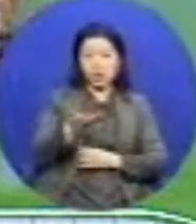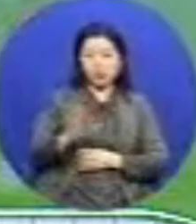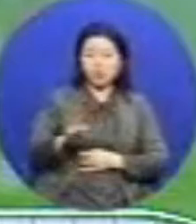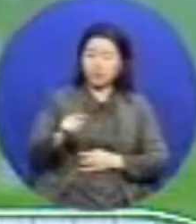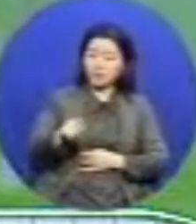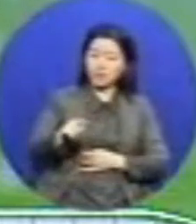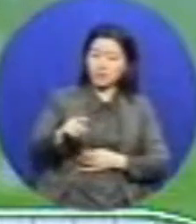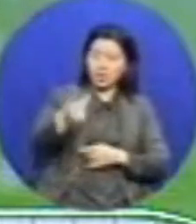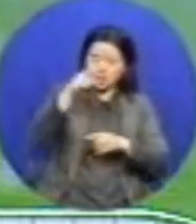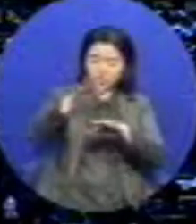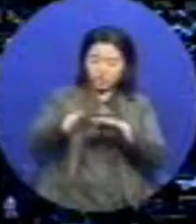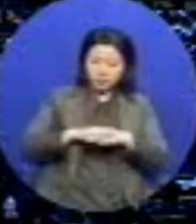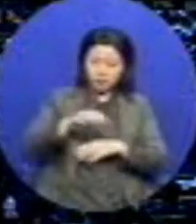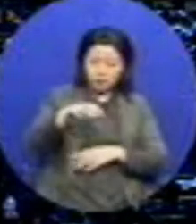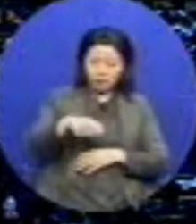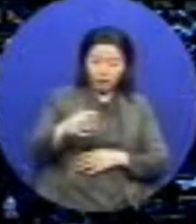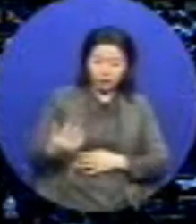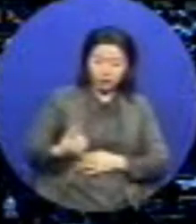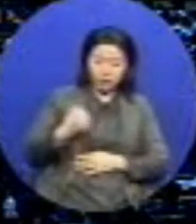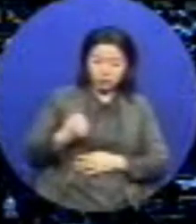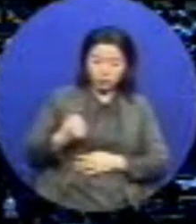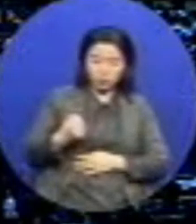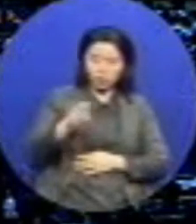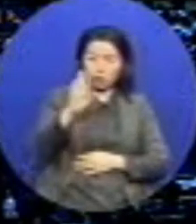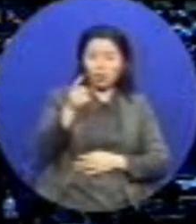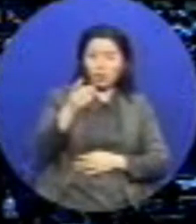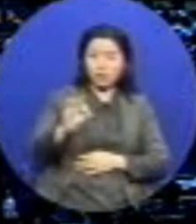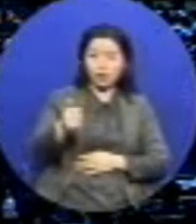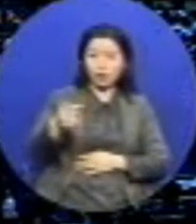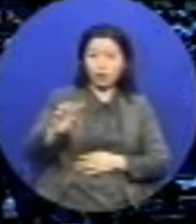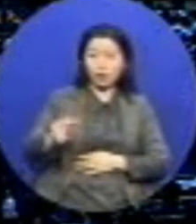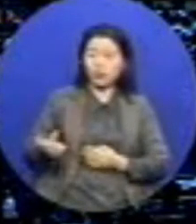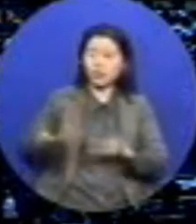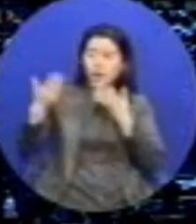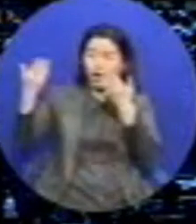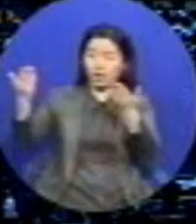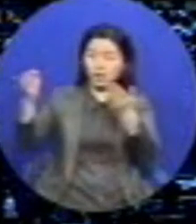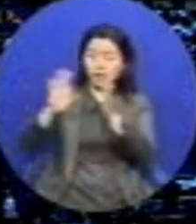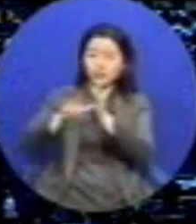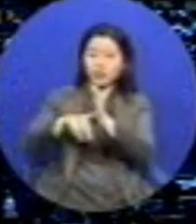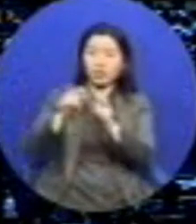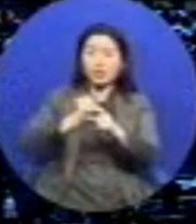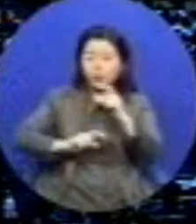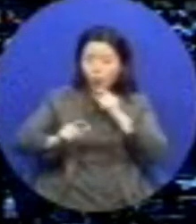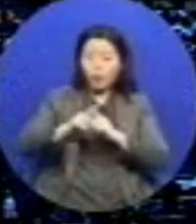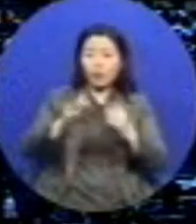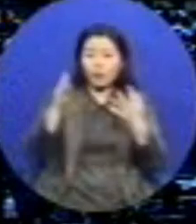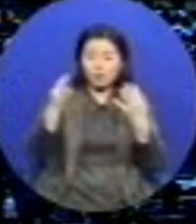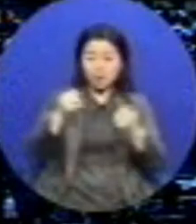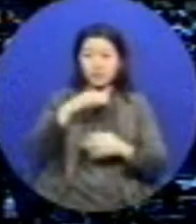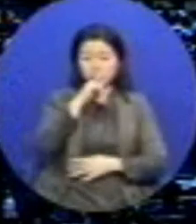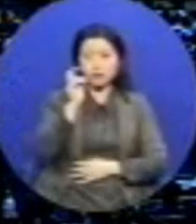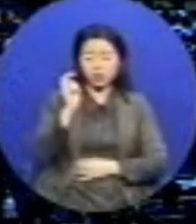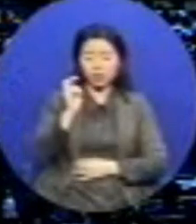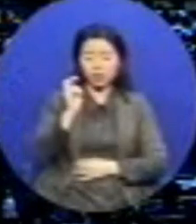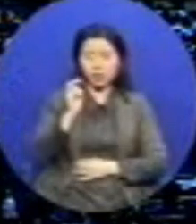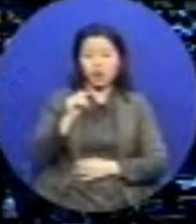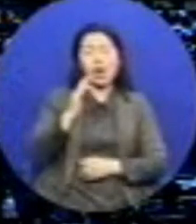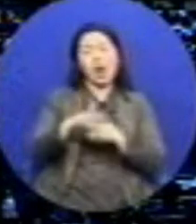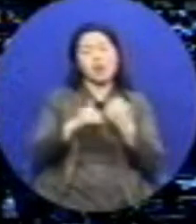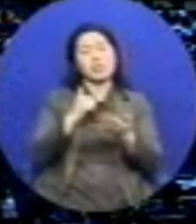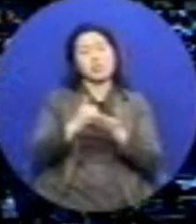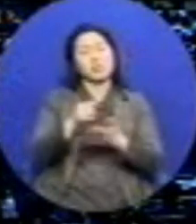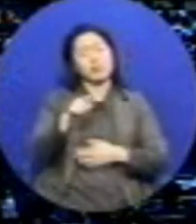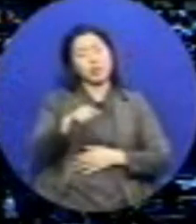짓고 봉헌할 때 그때는 더 빚이 많았지요 때 하나님께 하나님이 예배당 빚다가 꼬봉 원 하려면